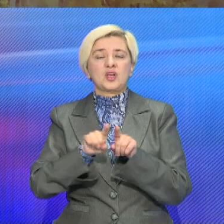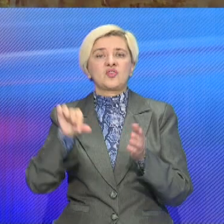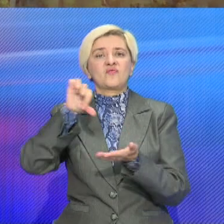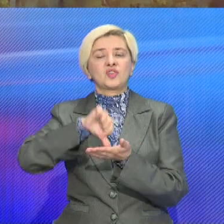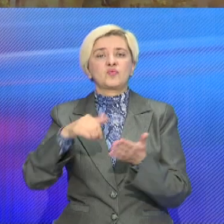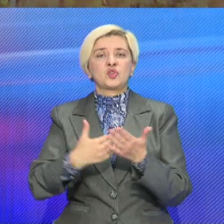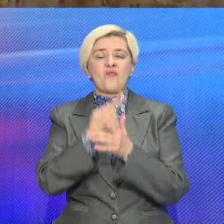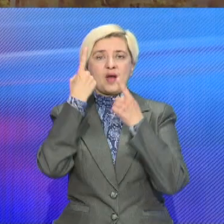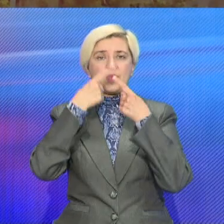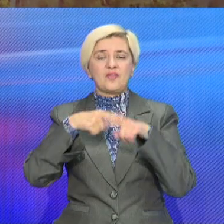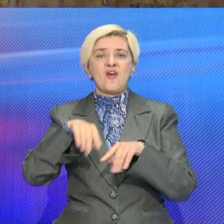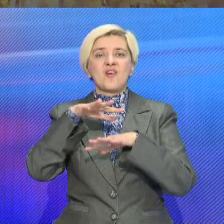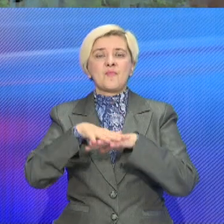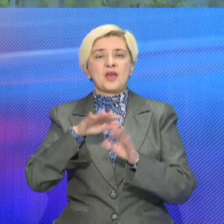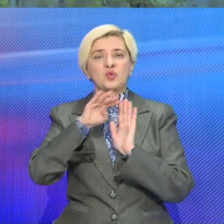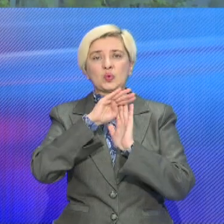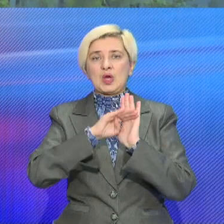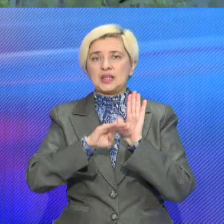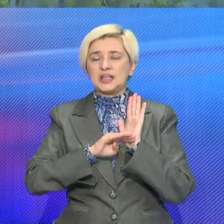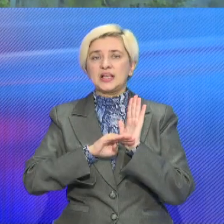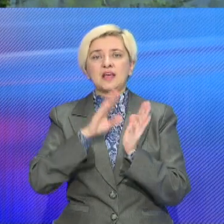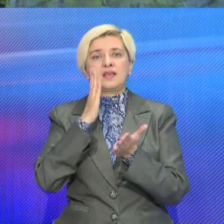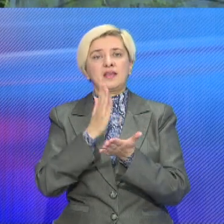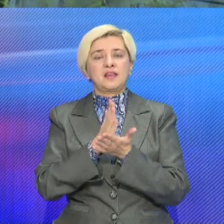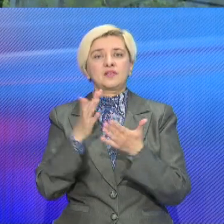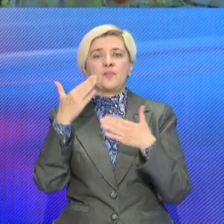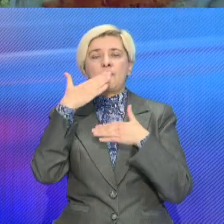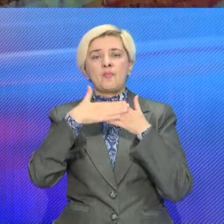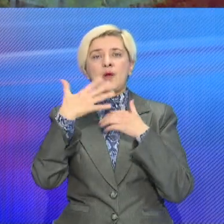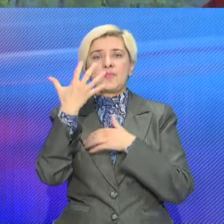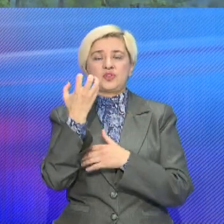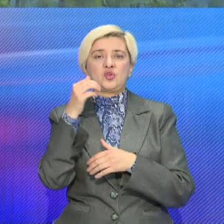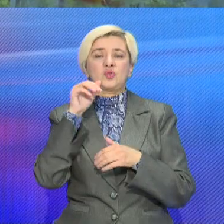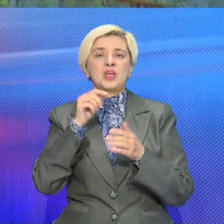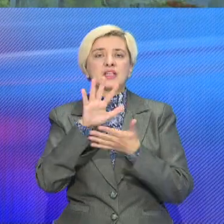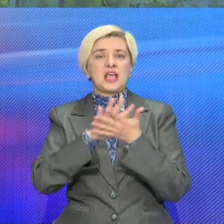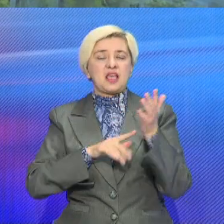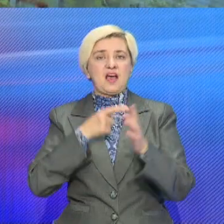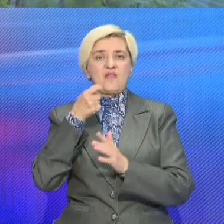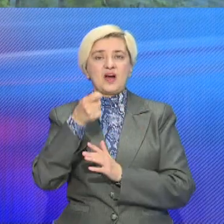У банку данных областсовета находится уже около полсотни заявок на суфинансование идей.